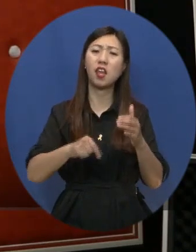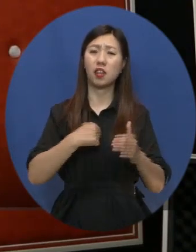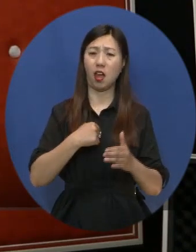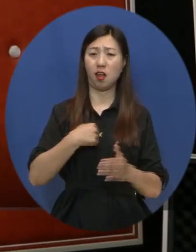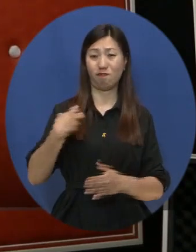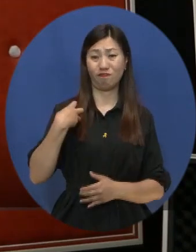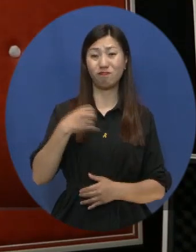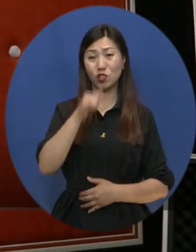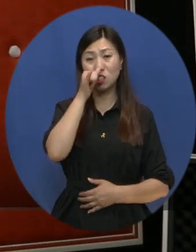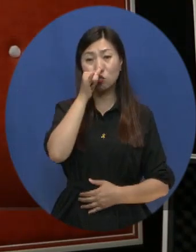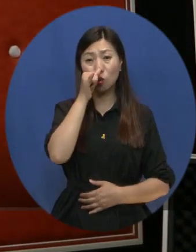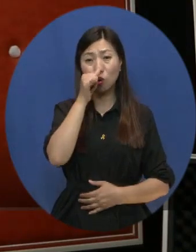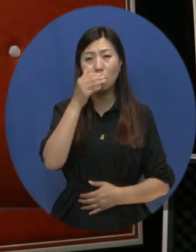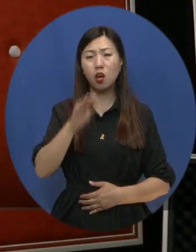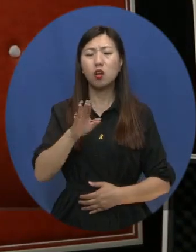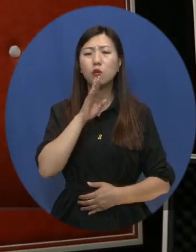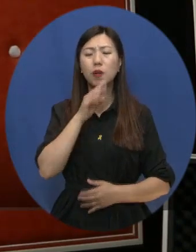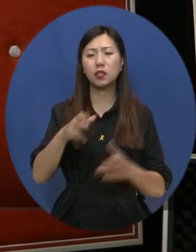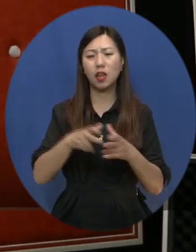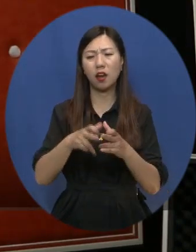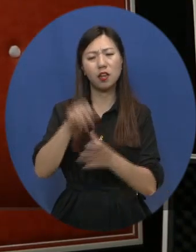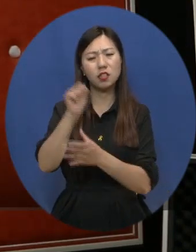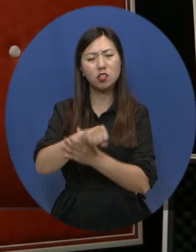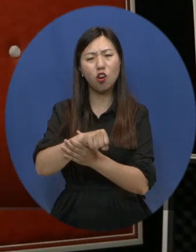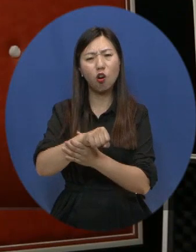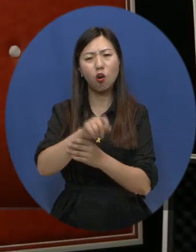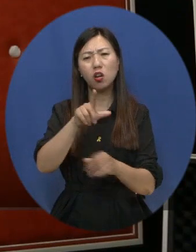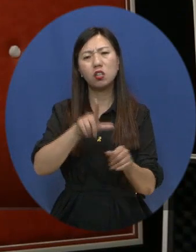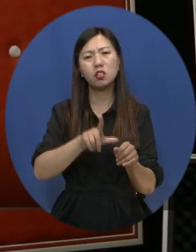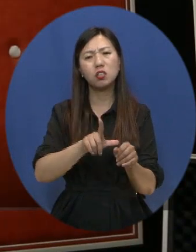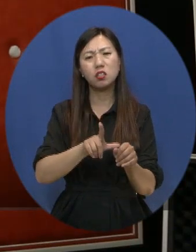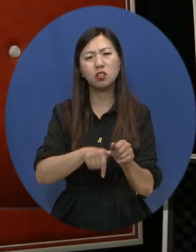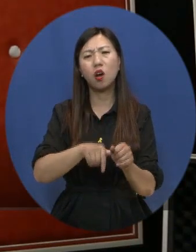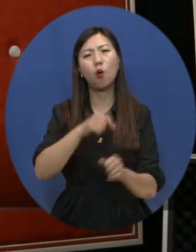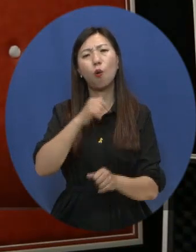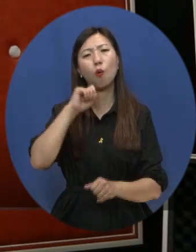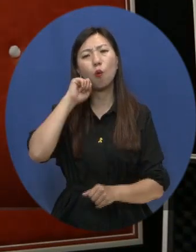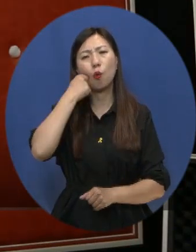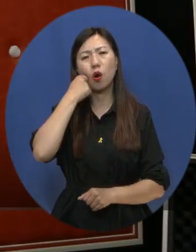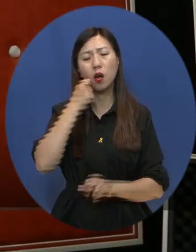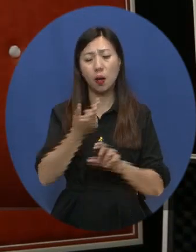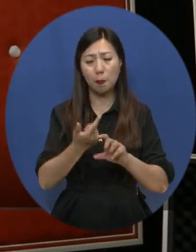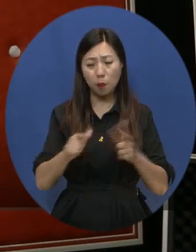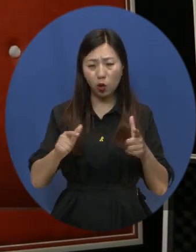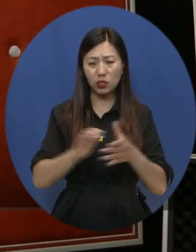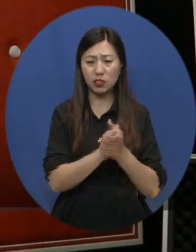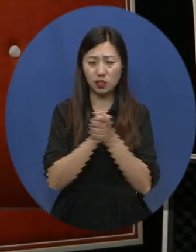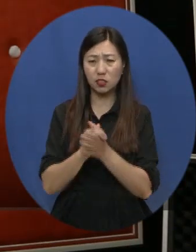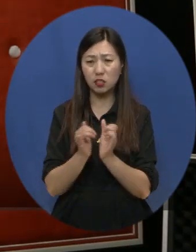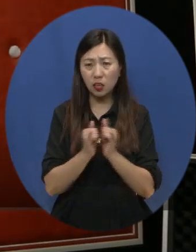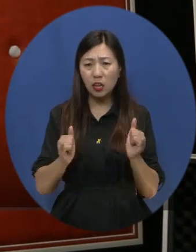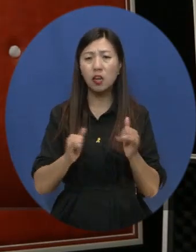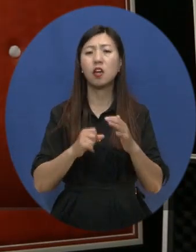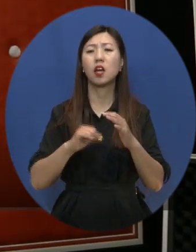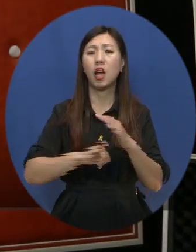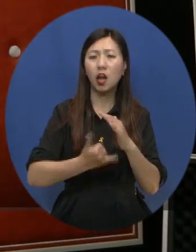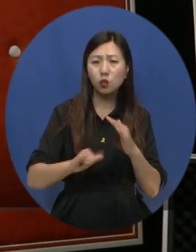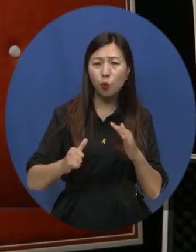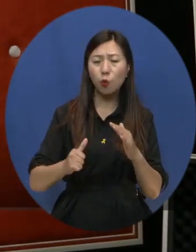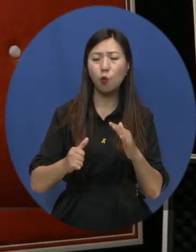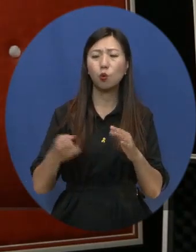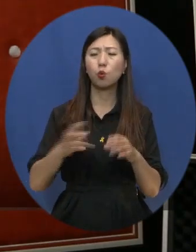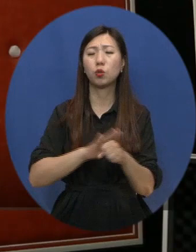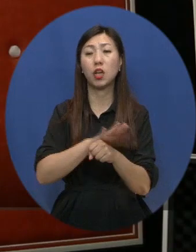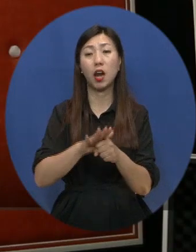받아들이기까지 굉장히 어려운 시간이었어요. 많은 지인과 가족과 친구들, 사랑하는